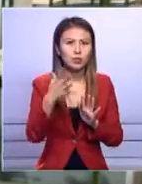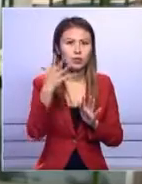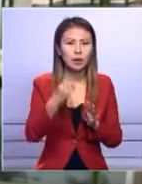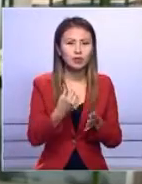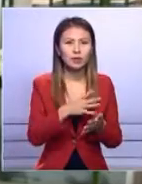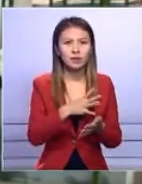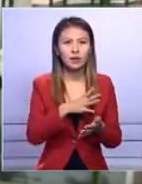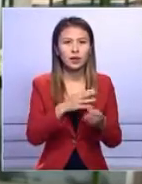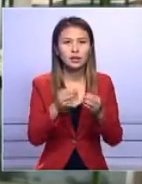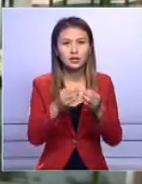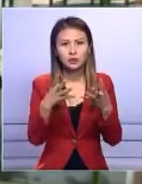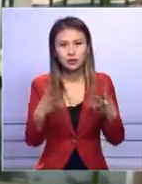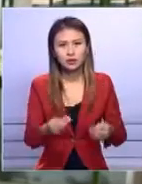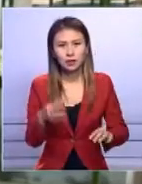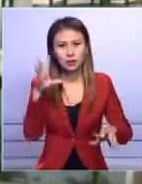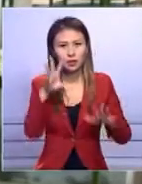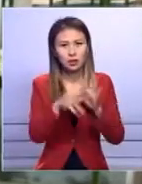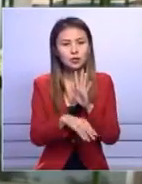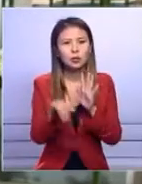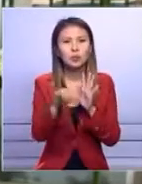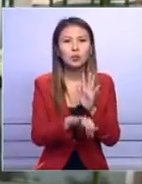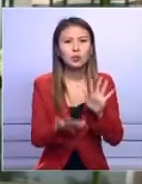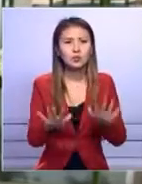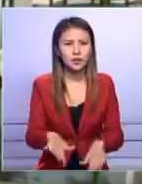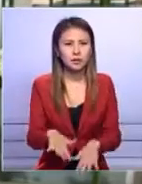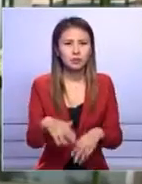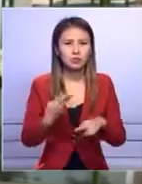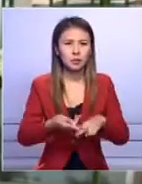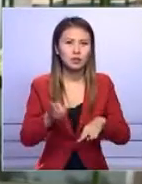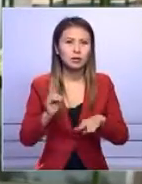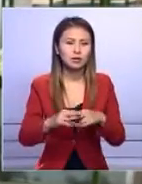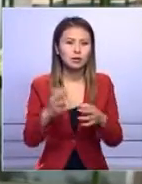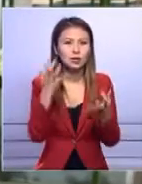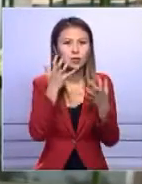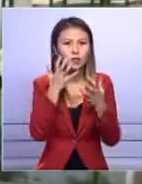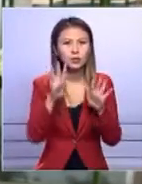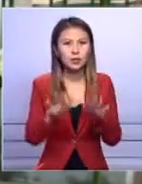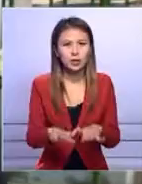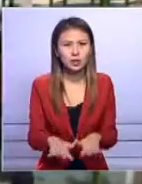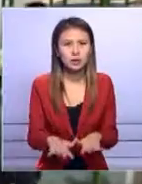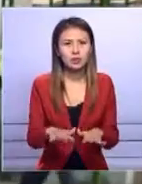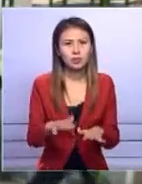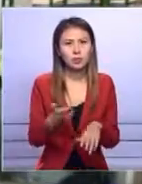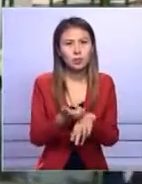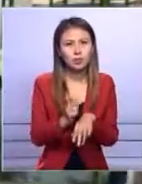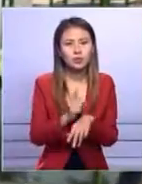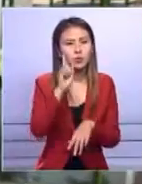дейін жататын кез болды. Сол кездерде жатын орын ішінде жылы жер. Өте жақсы.